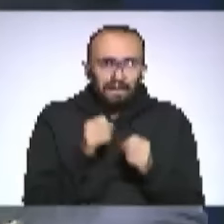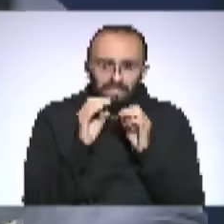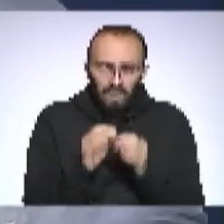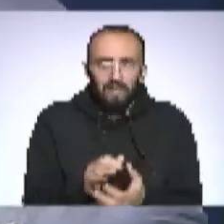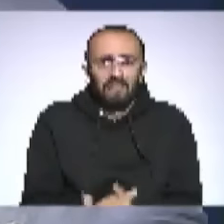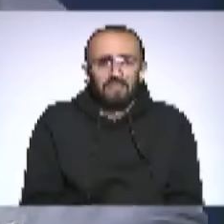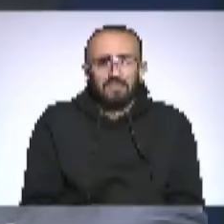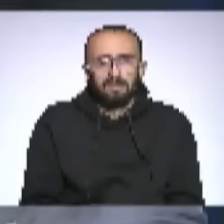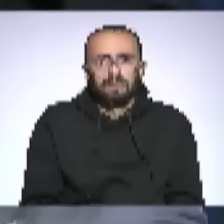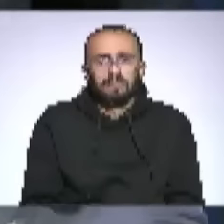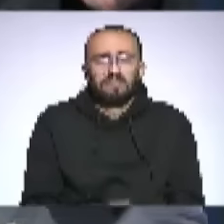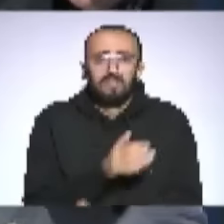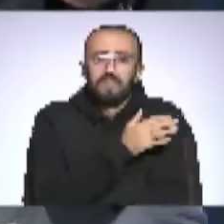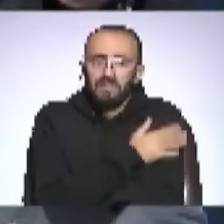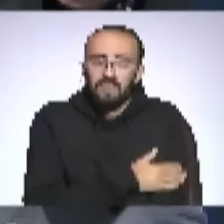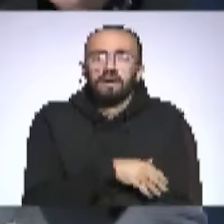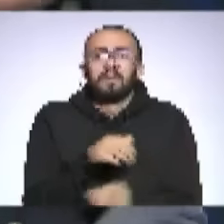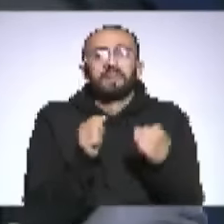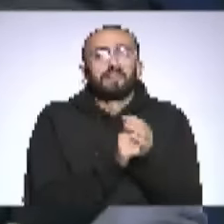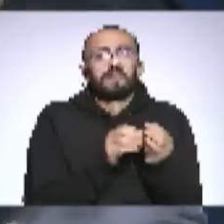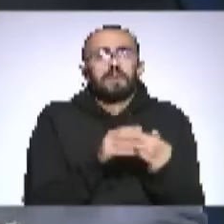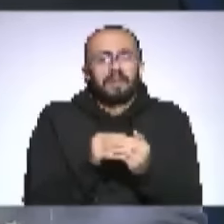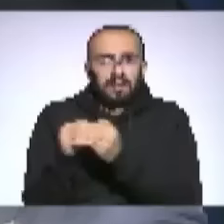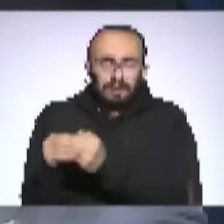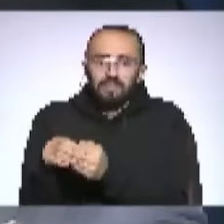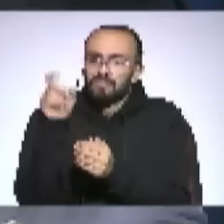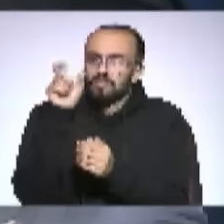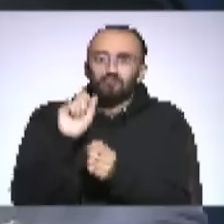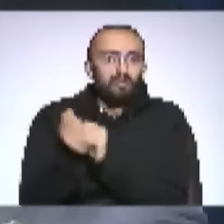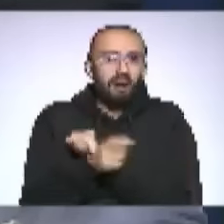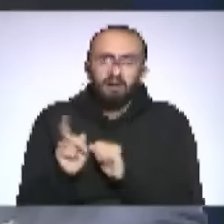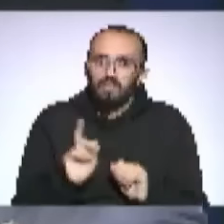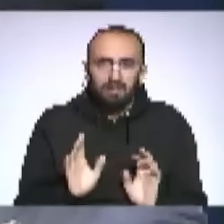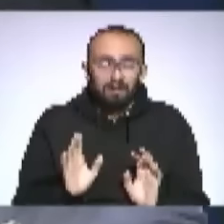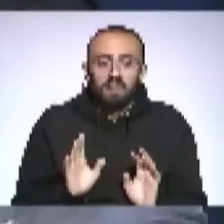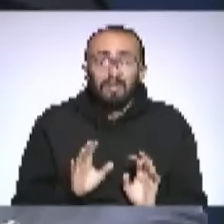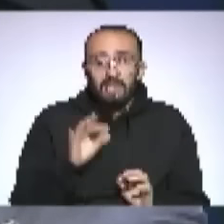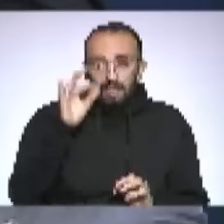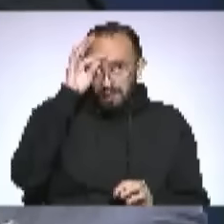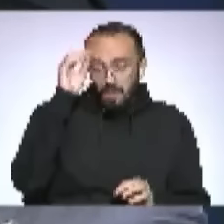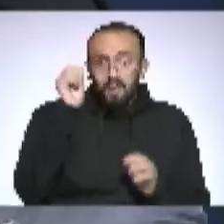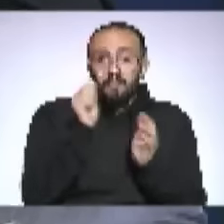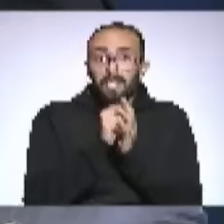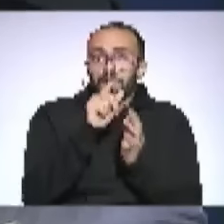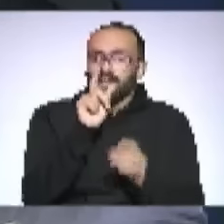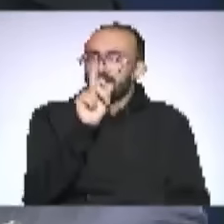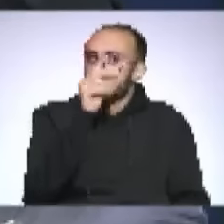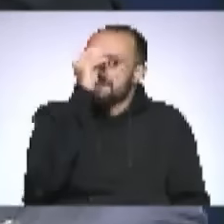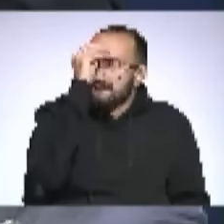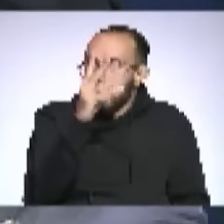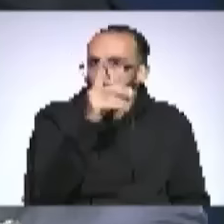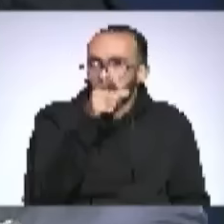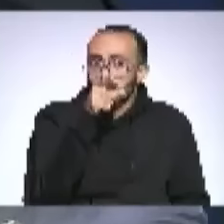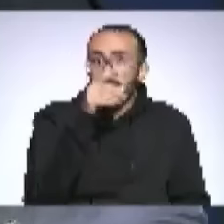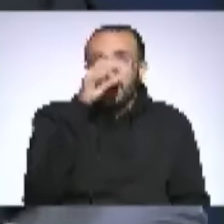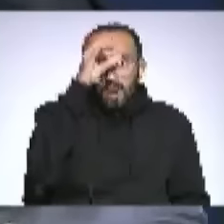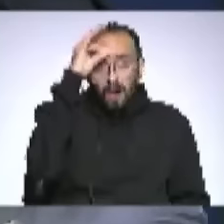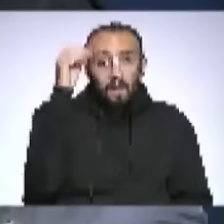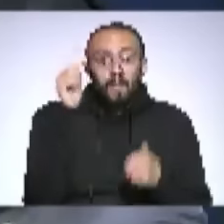عشان يطبوا عليكي ويرجعوك تاني هو لن يتغير اذا كنت راجعه تاني افهمي ده